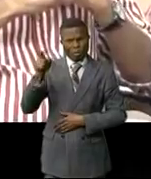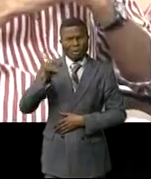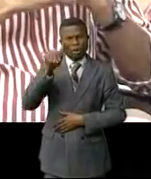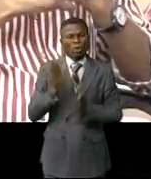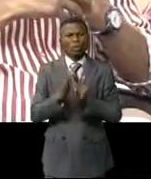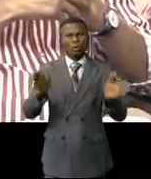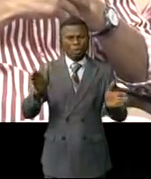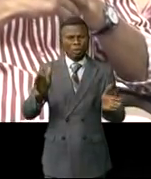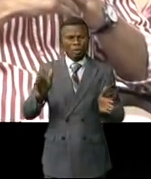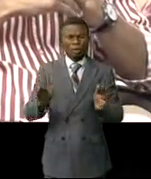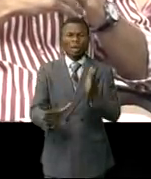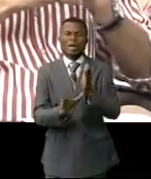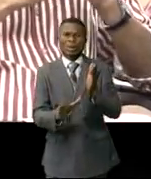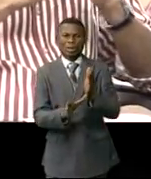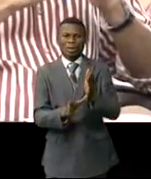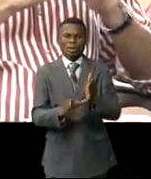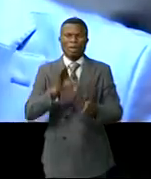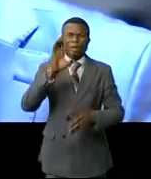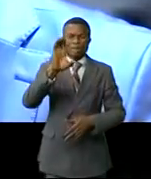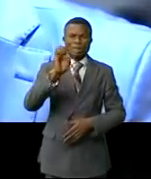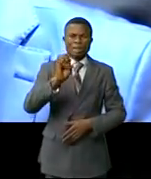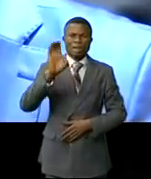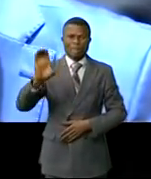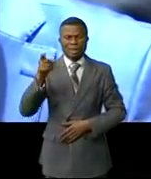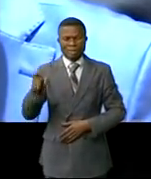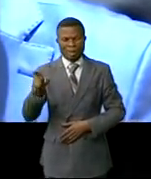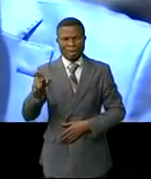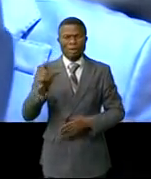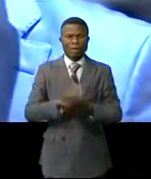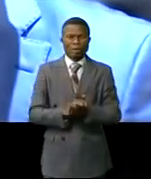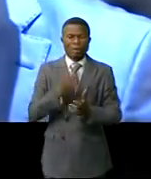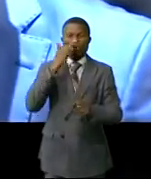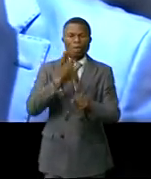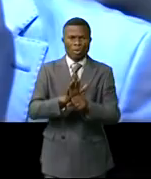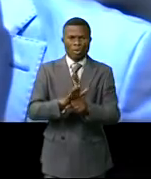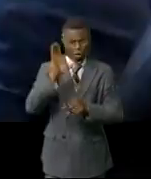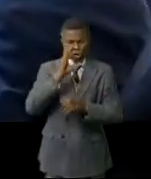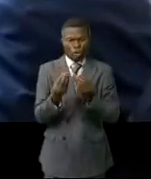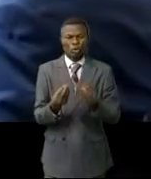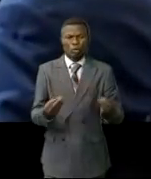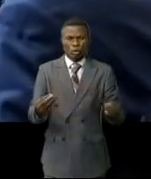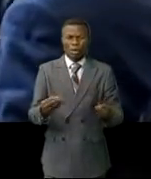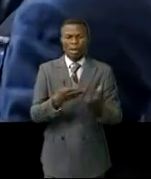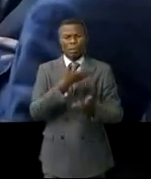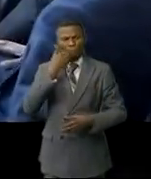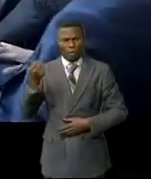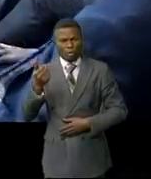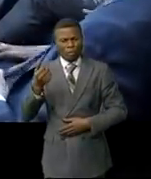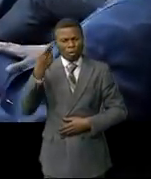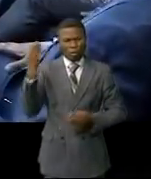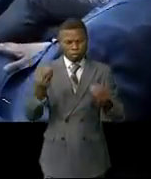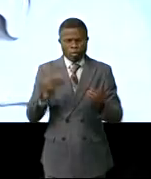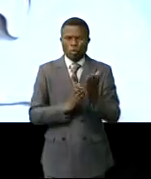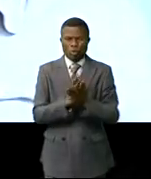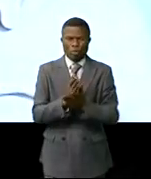directeur général ad intérim du CEEC, Freddy Mwamba Kanyuku, a promis de trouver des solutions idoines, de manière